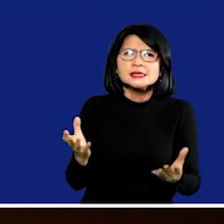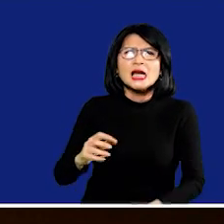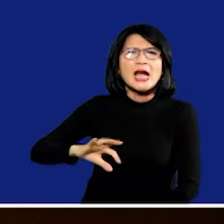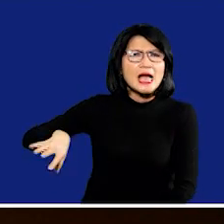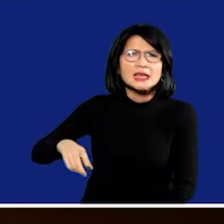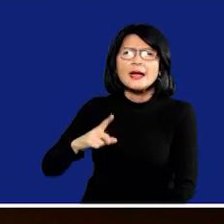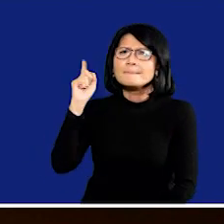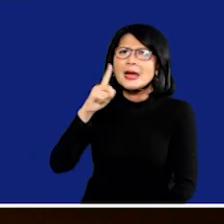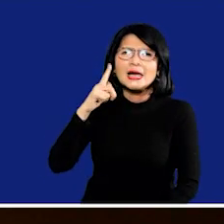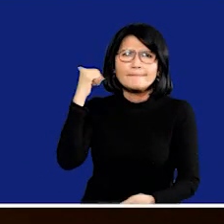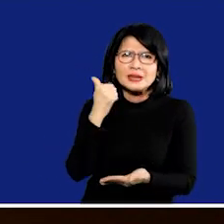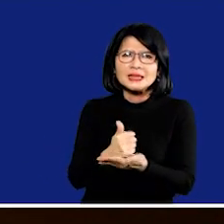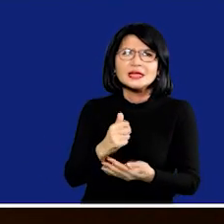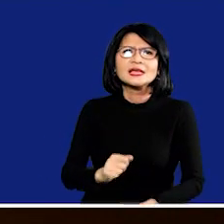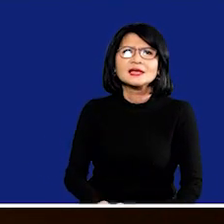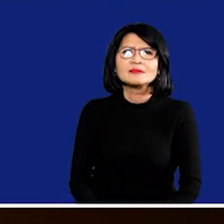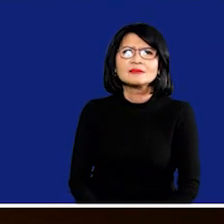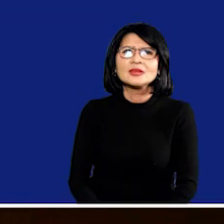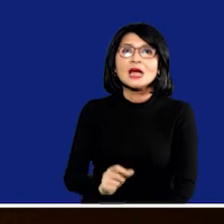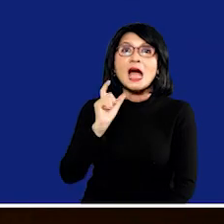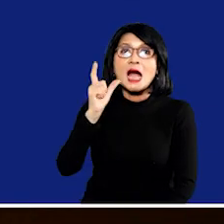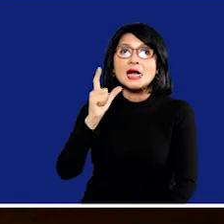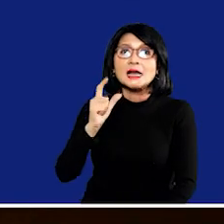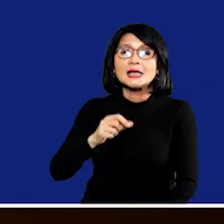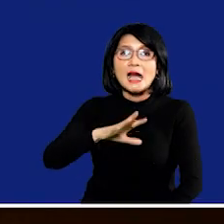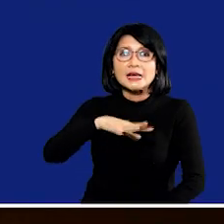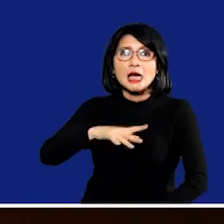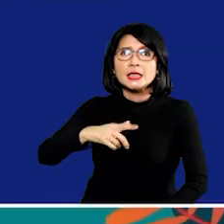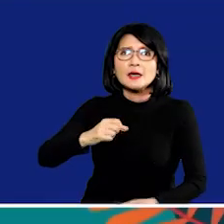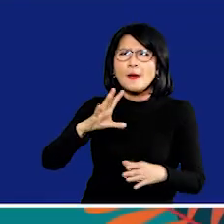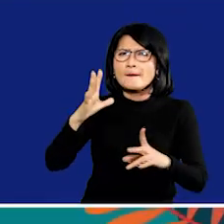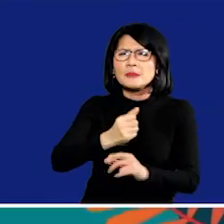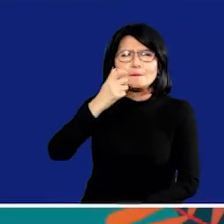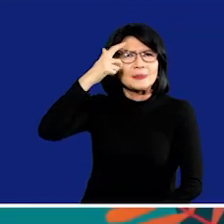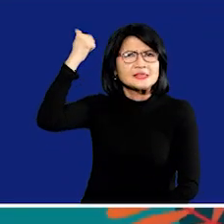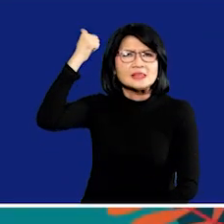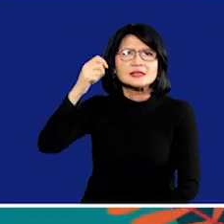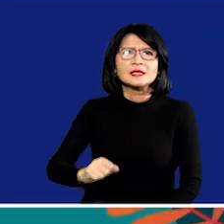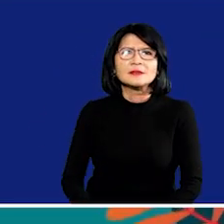energinya itu yang paling utama dibutuhin untuk supaya anak berprestasi.